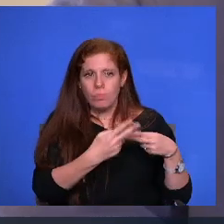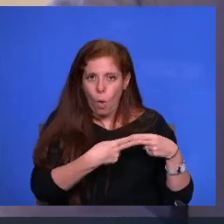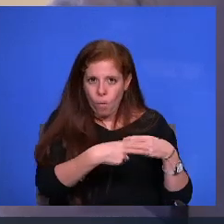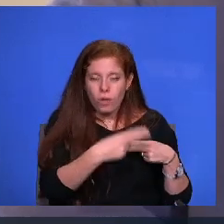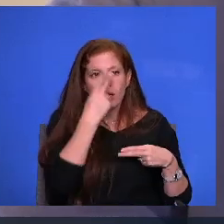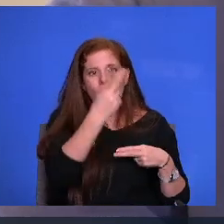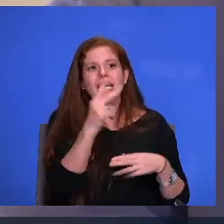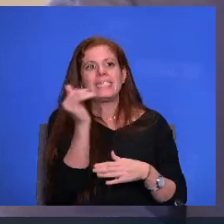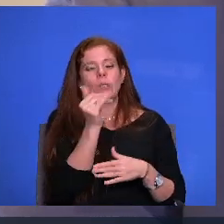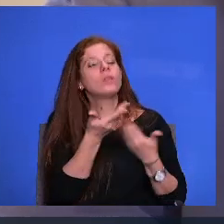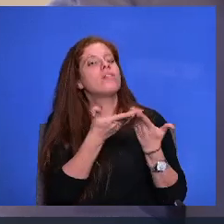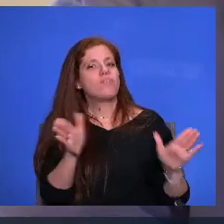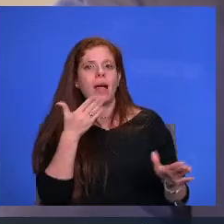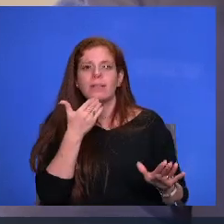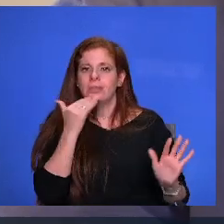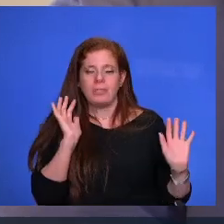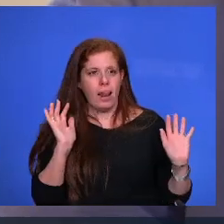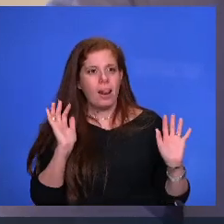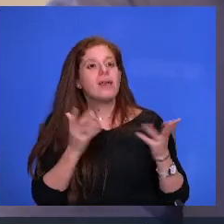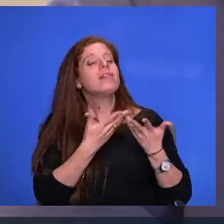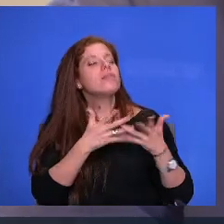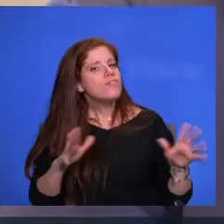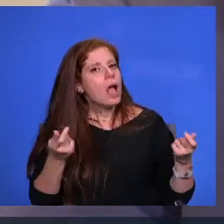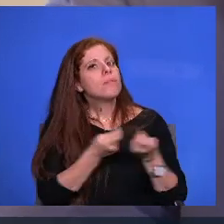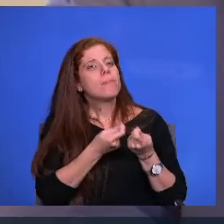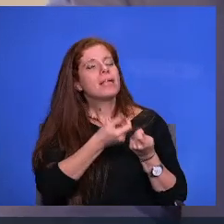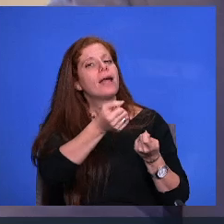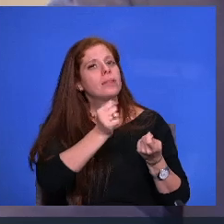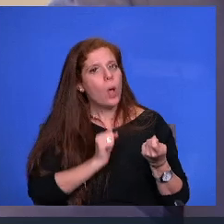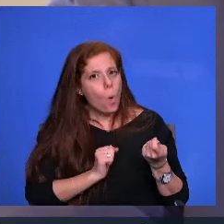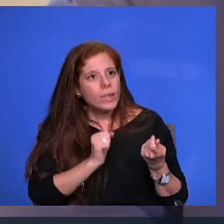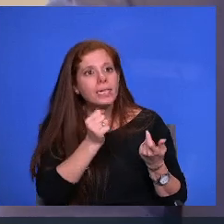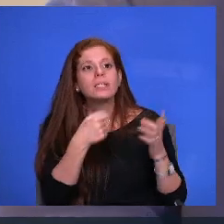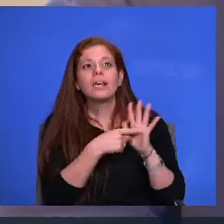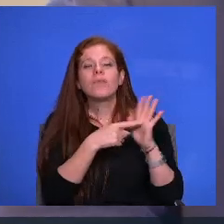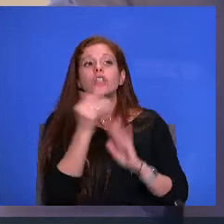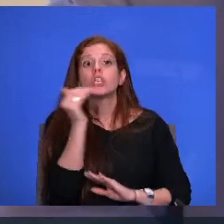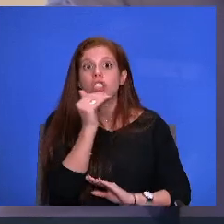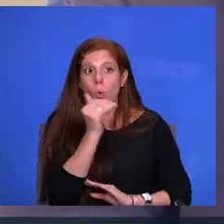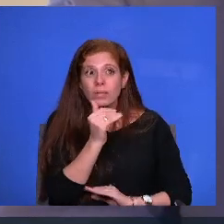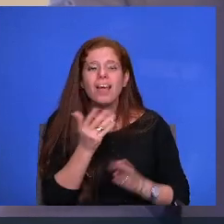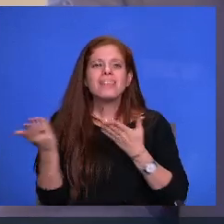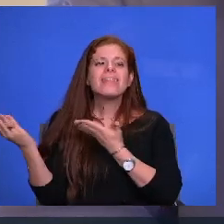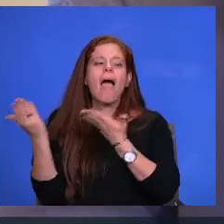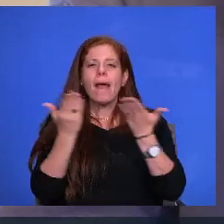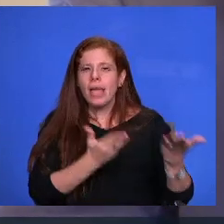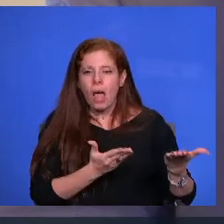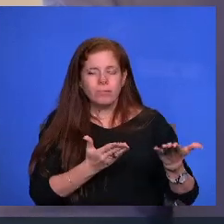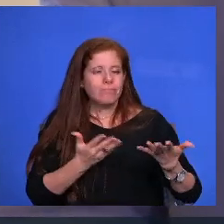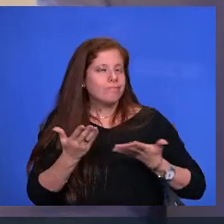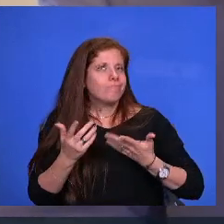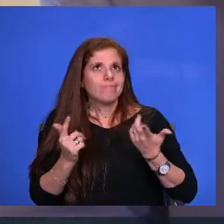לישראל. נפתחת מבחינה תיירותית, כיוון שסעודיה הולכת לארח אירועים בסדרי גודל